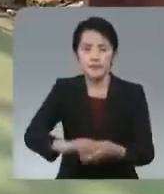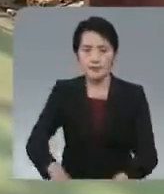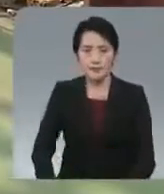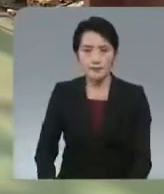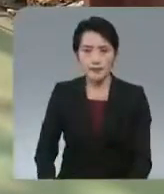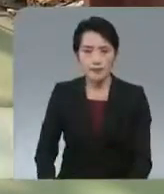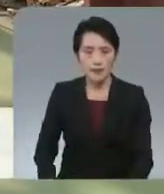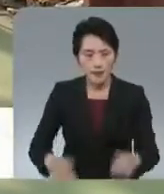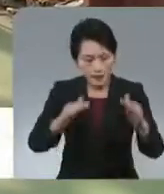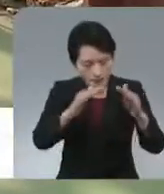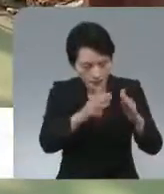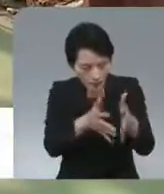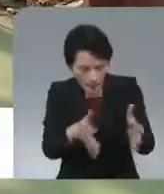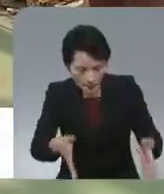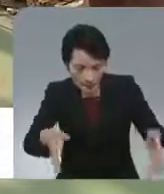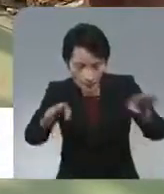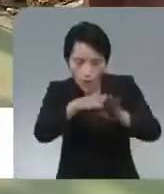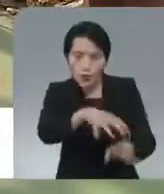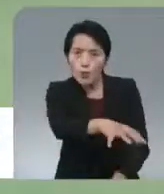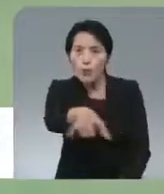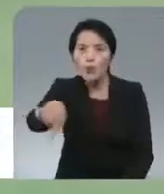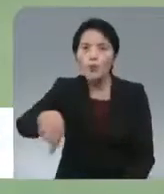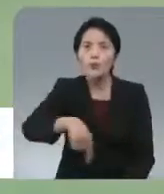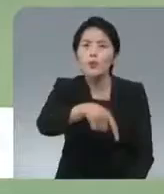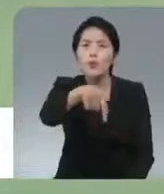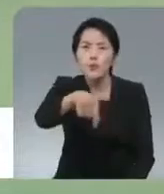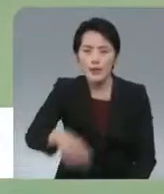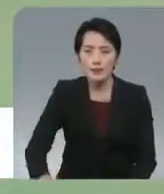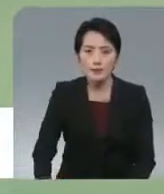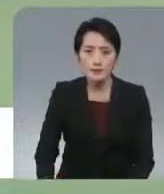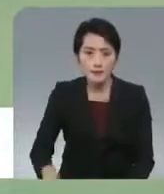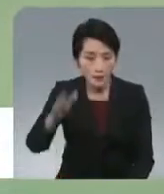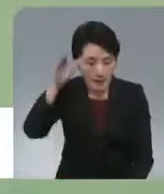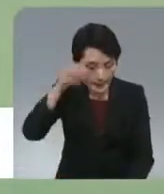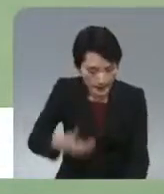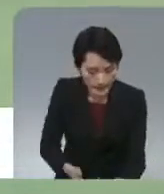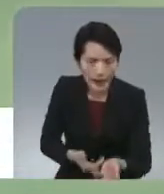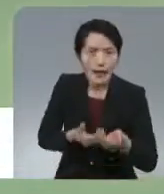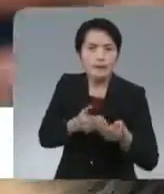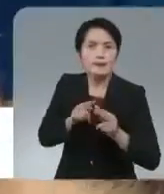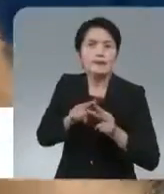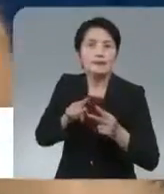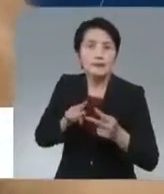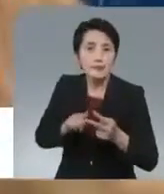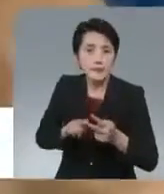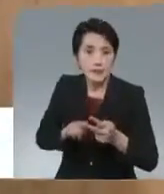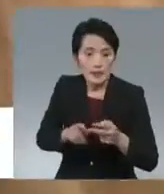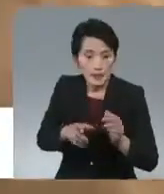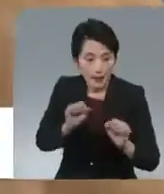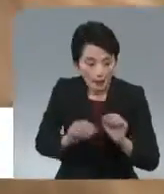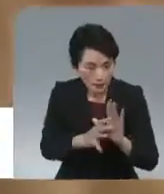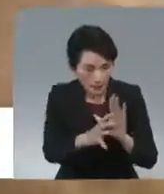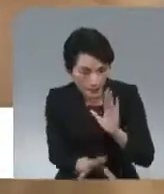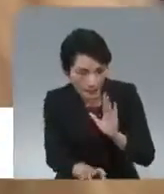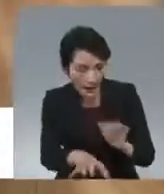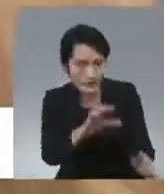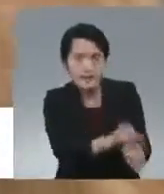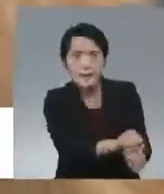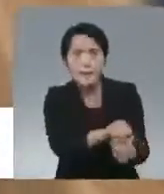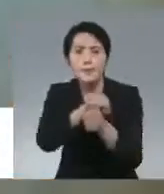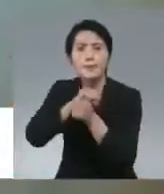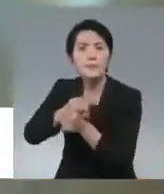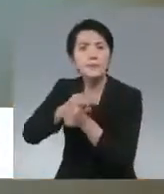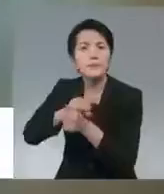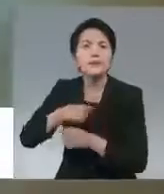2m nhằm không gây thiệt hại cho người khác sẽ chính thức được thực thi từ ngày 11 tháng 2 ngoài ra luật cũng quy định tại các không gian